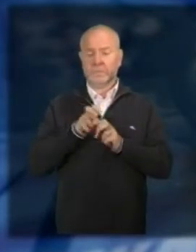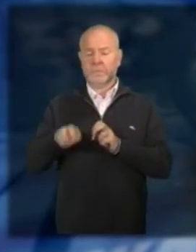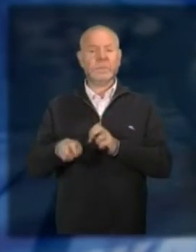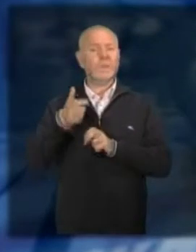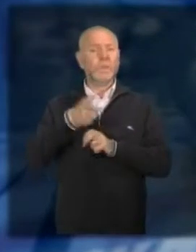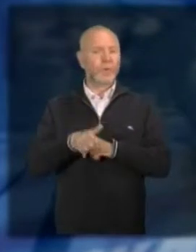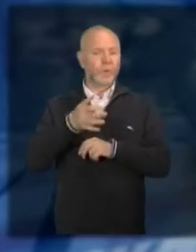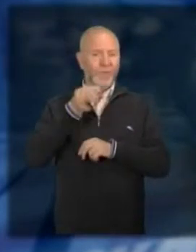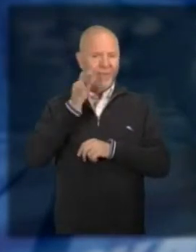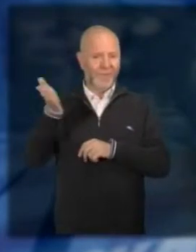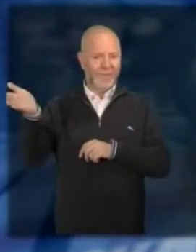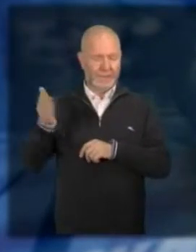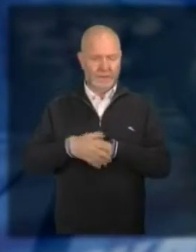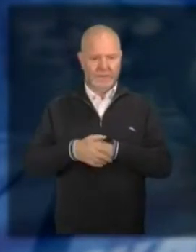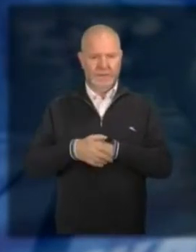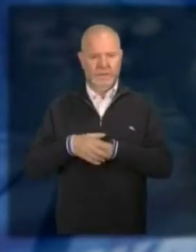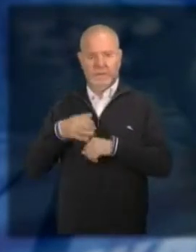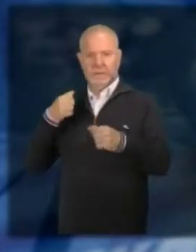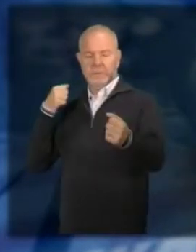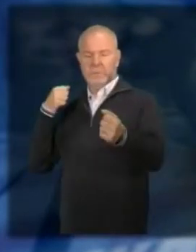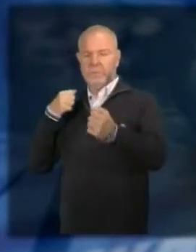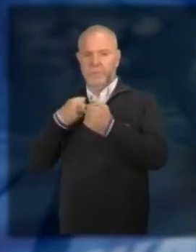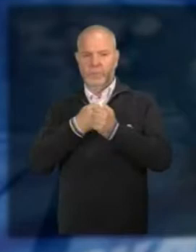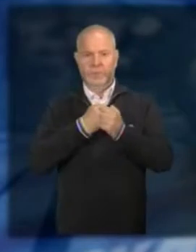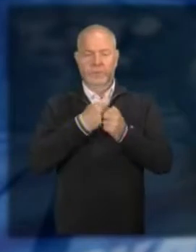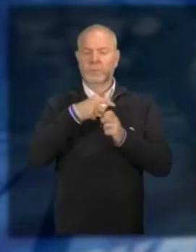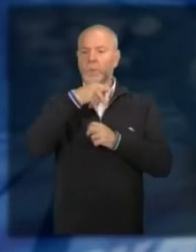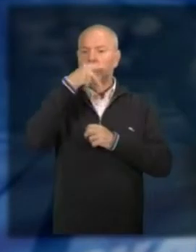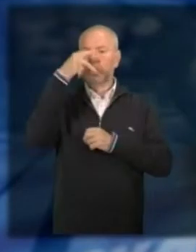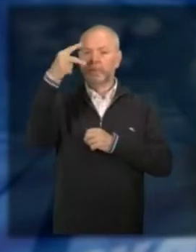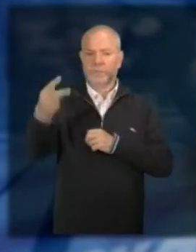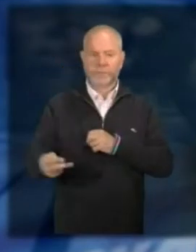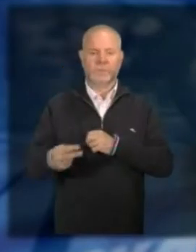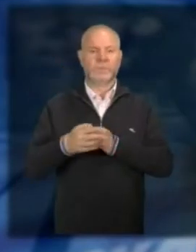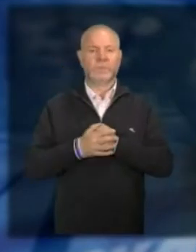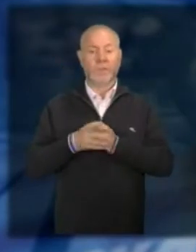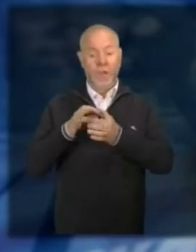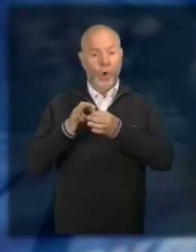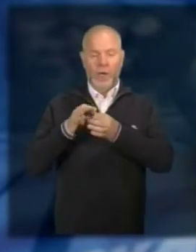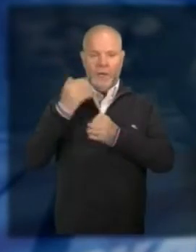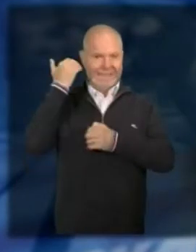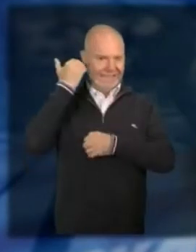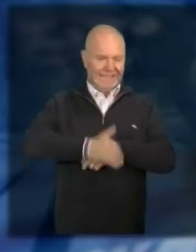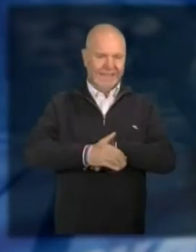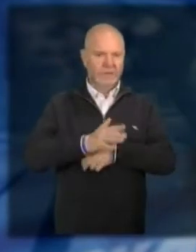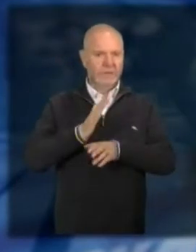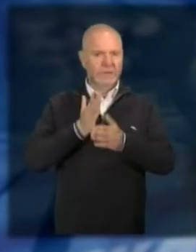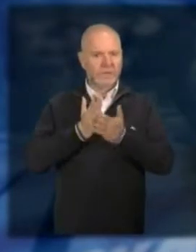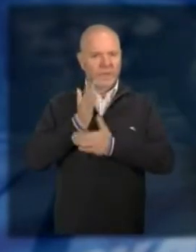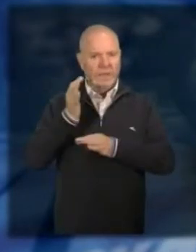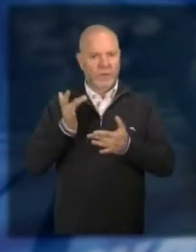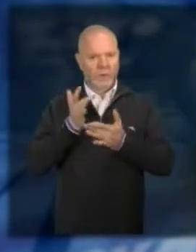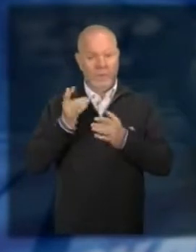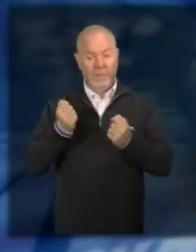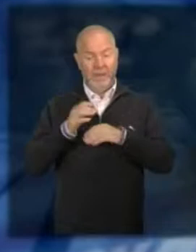caffè. Il SUV gli è finito addosso e per Vallini purtroppo non c'era stato nulla da fare. Il collega se l'è cavata con lesioni non gravi. Poi l'auto